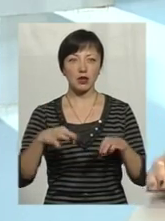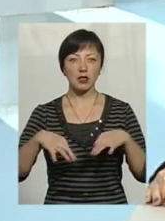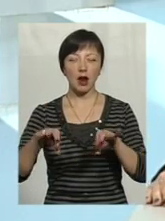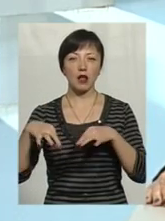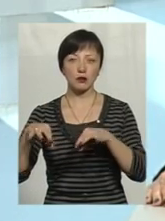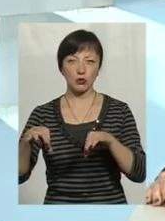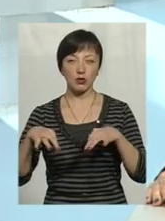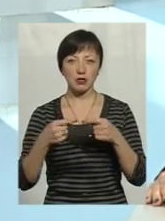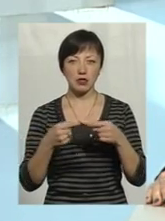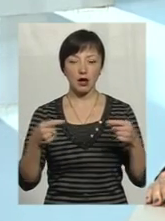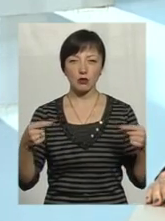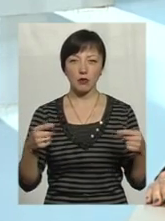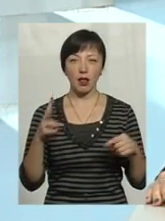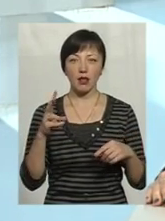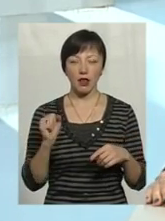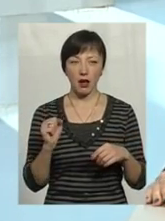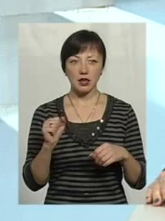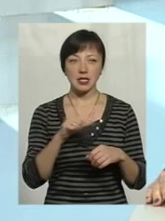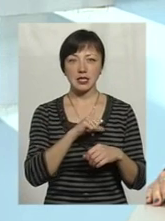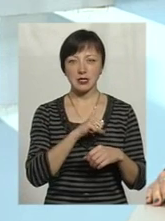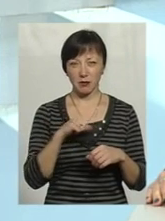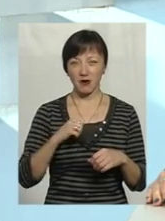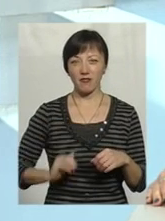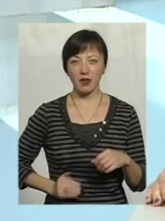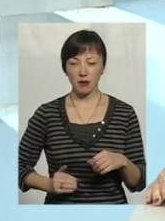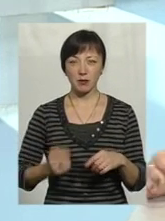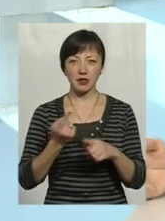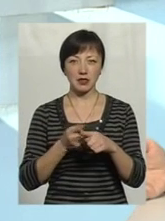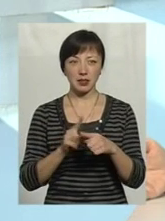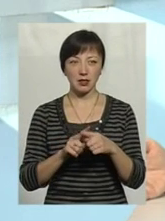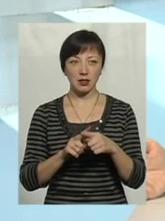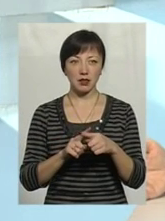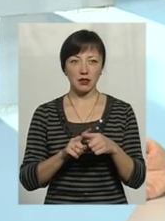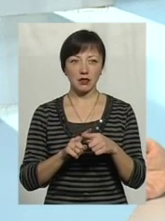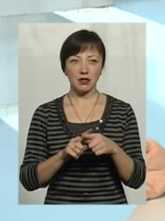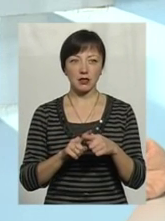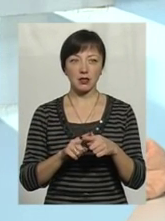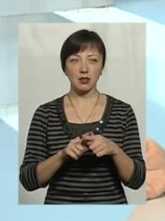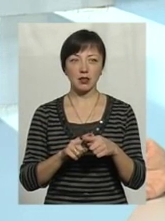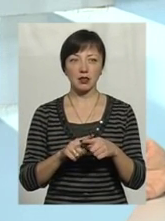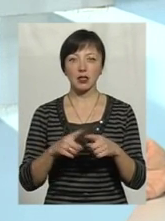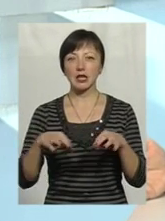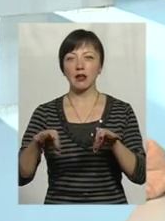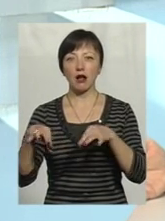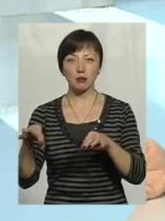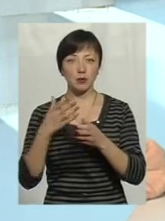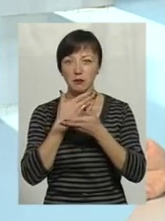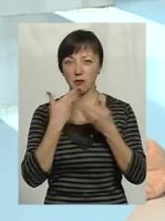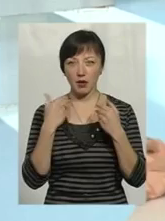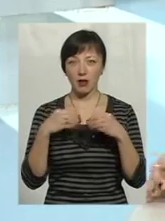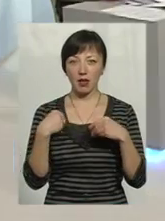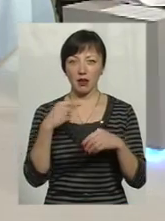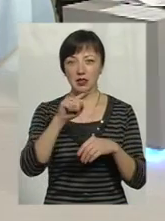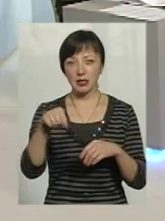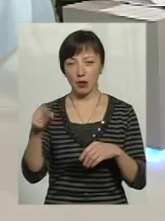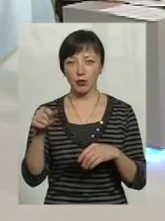транспортні засоби. От на самій юридичній особі я тих транспортних засобів в великій кількості не побачила, тому що я давала